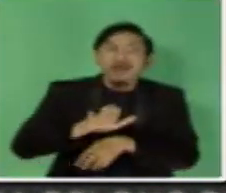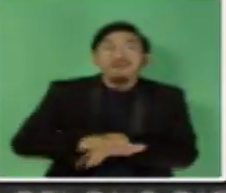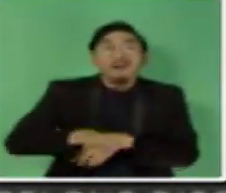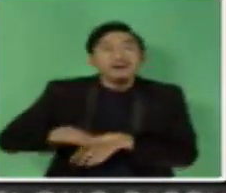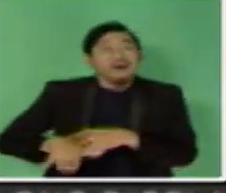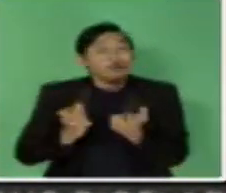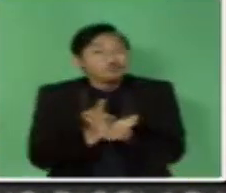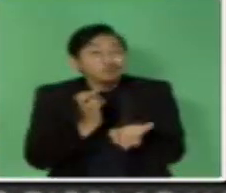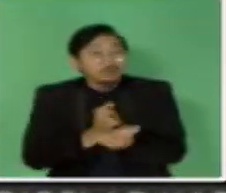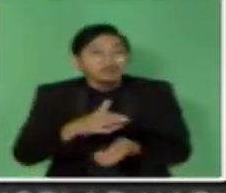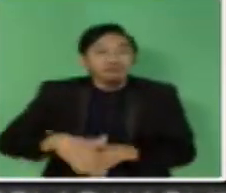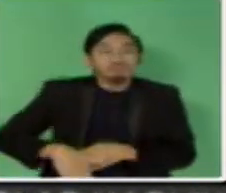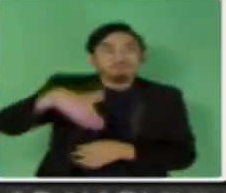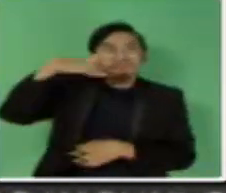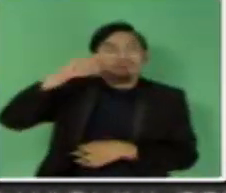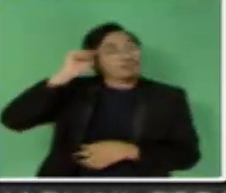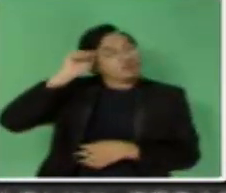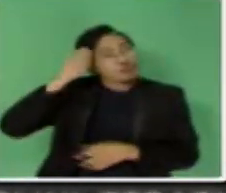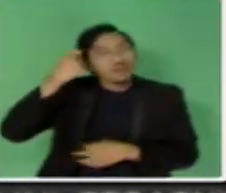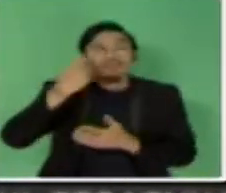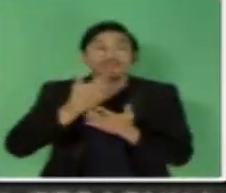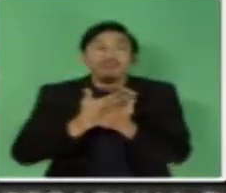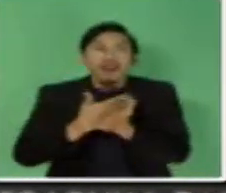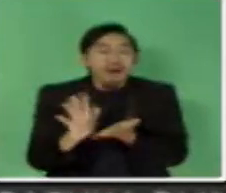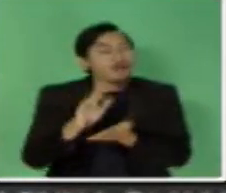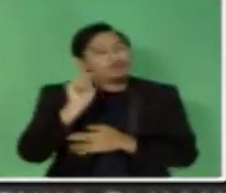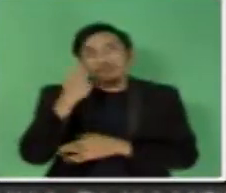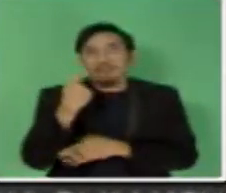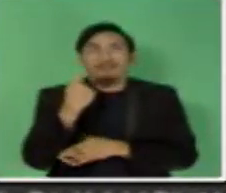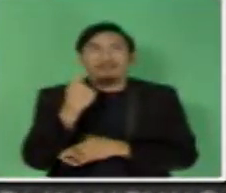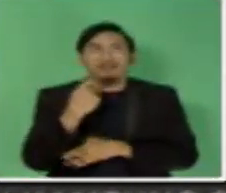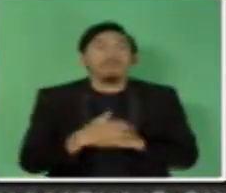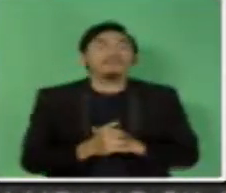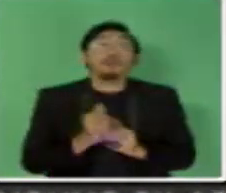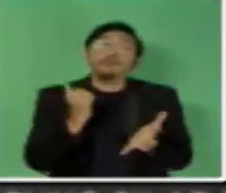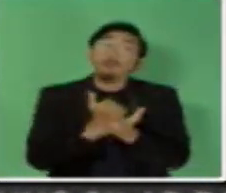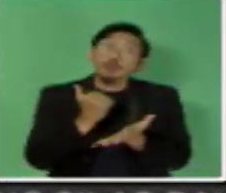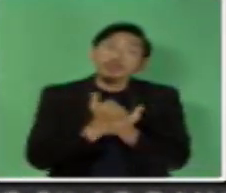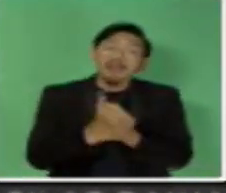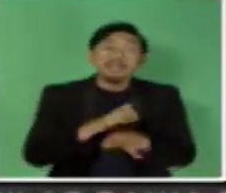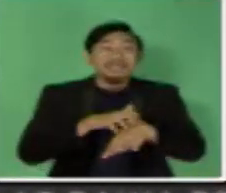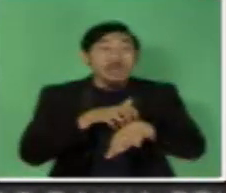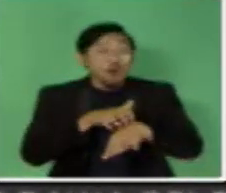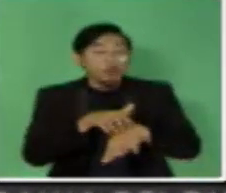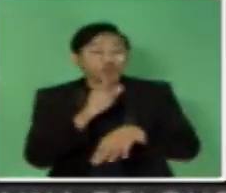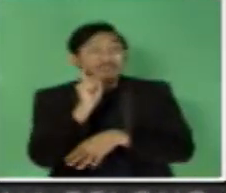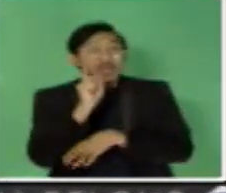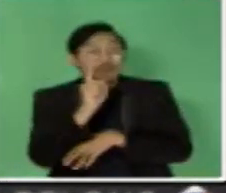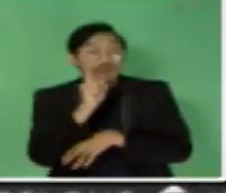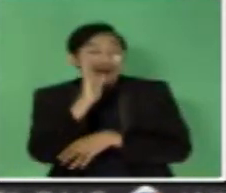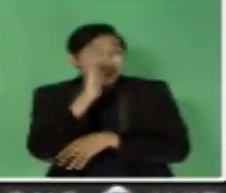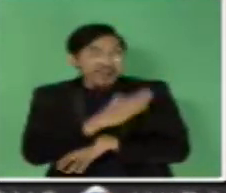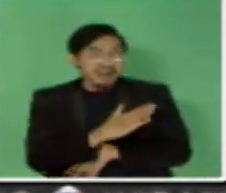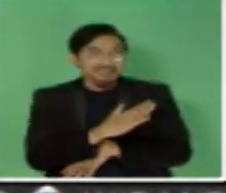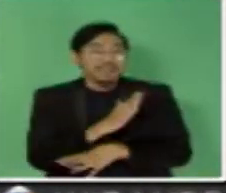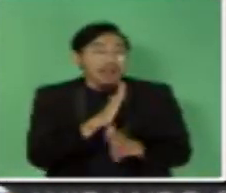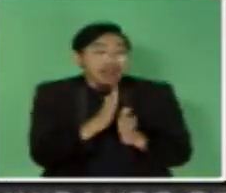belanja, terhadap narkoba, terhadap gadget. Jika telah menjadi adiktif, kebiasaan judi sulit